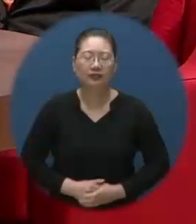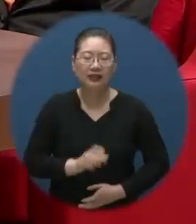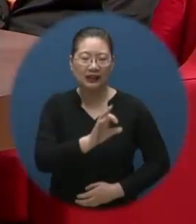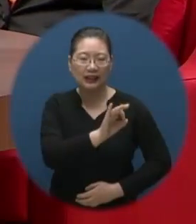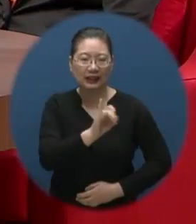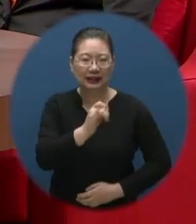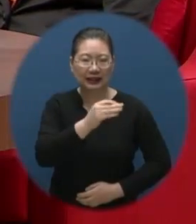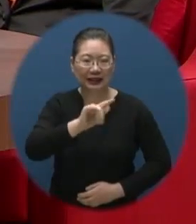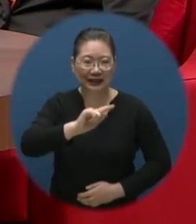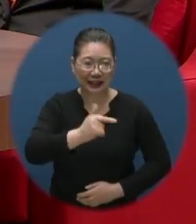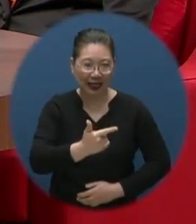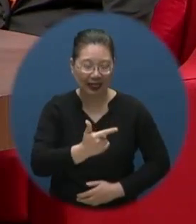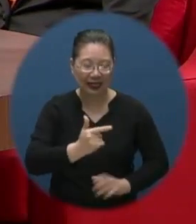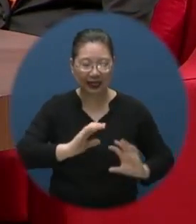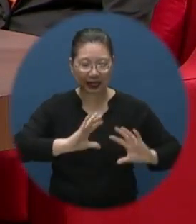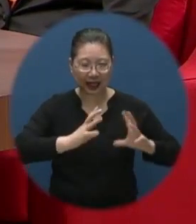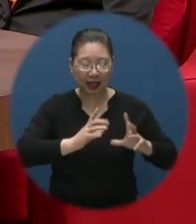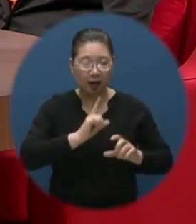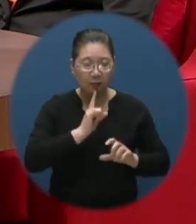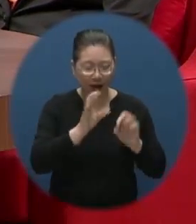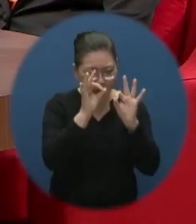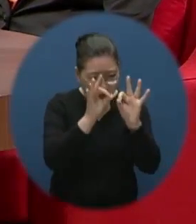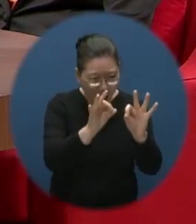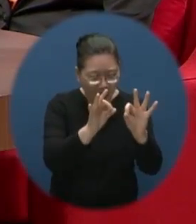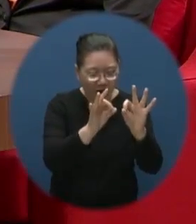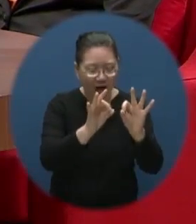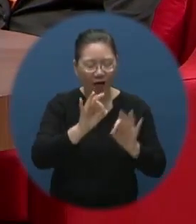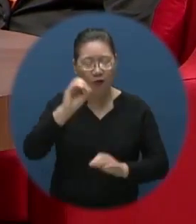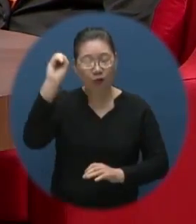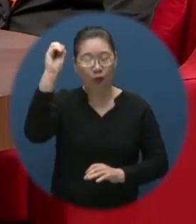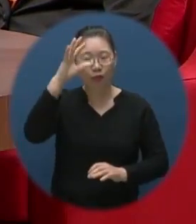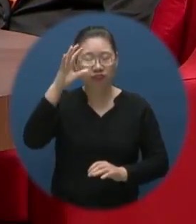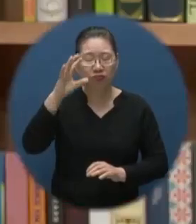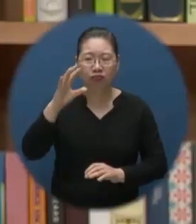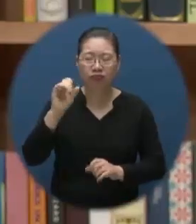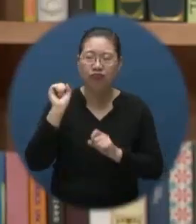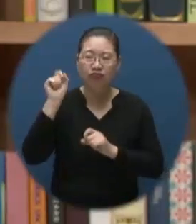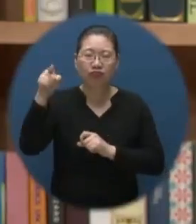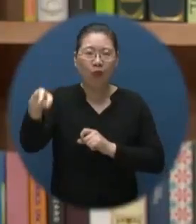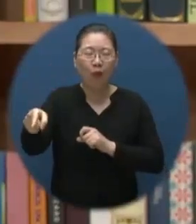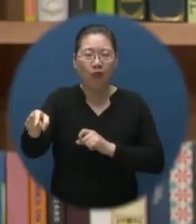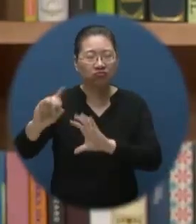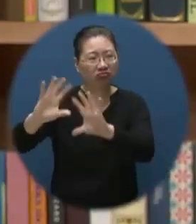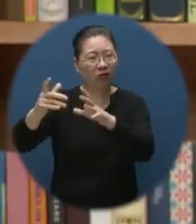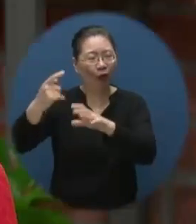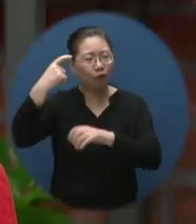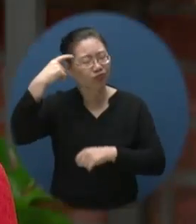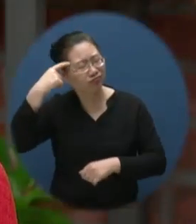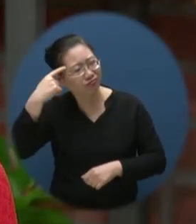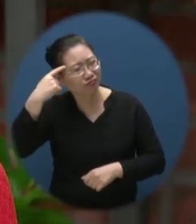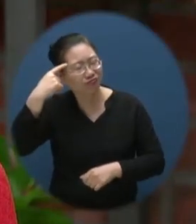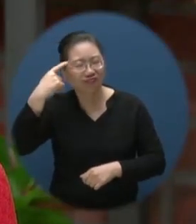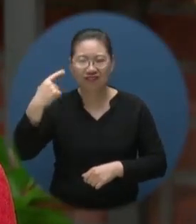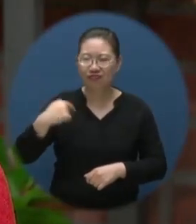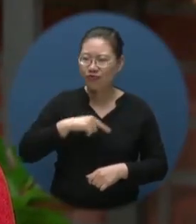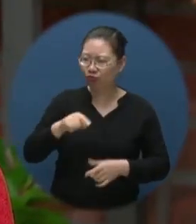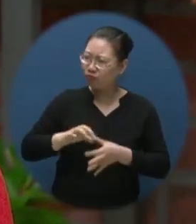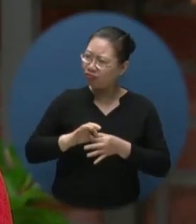이란 얘기를 들으니까 갑자기 정말 동떨어진 머나먼 나라라고 들려지는데, 그죠?